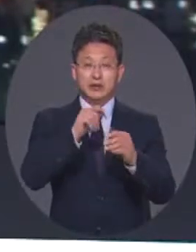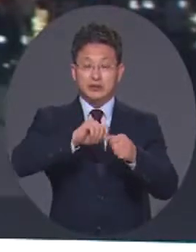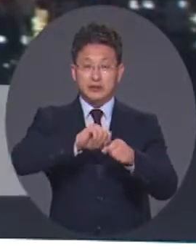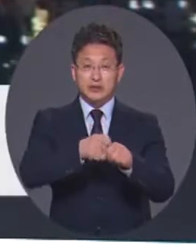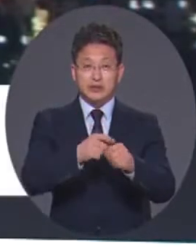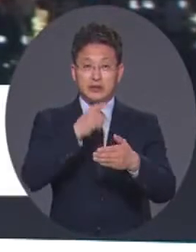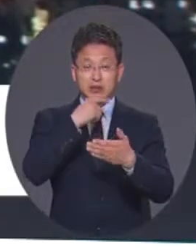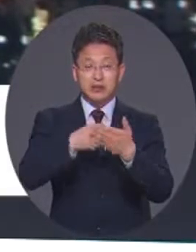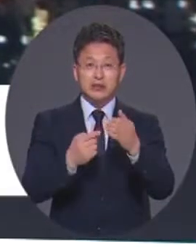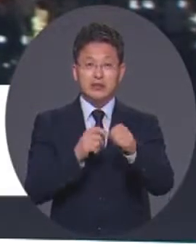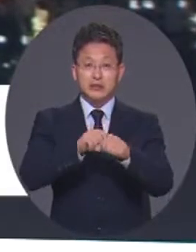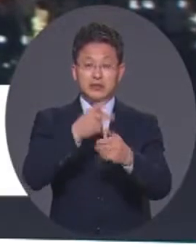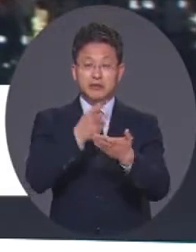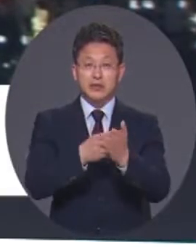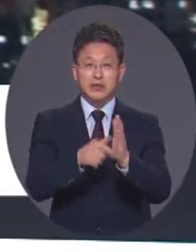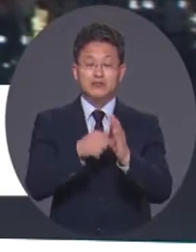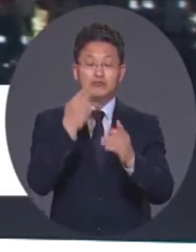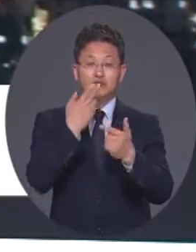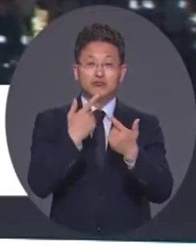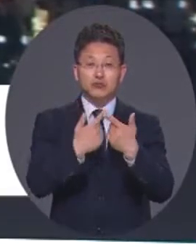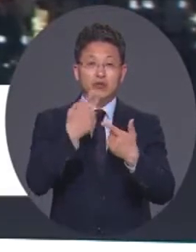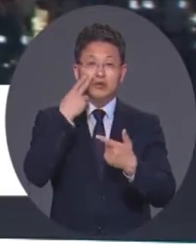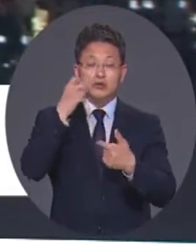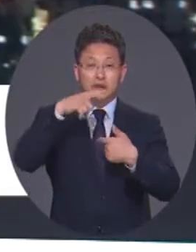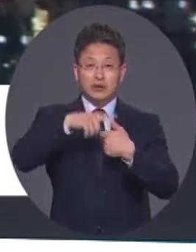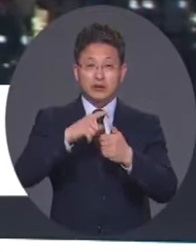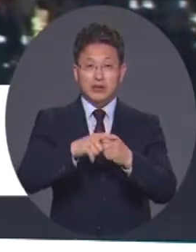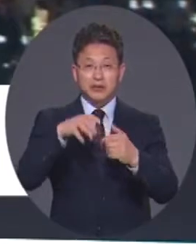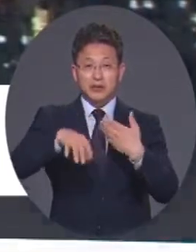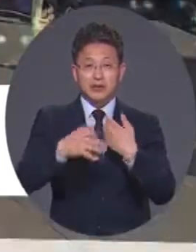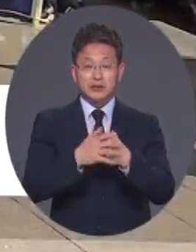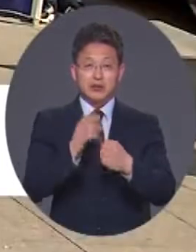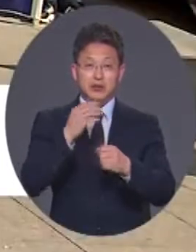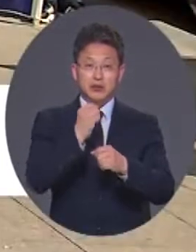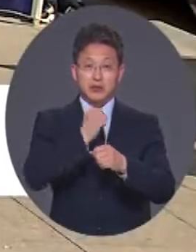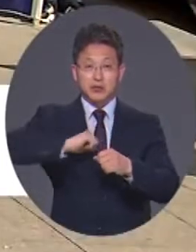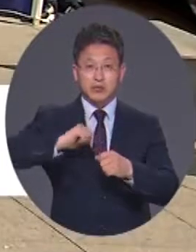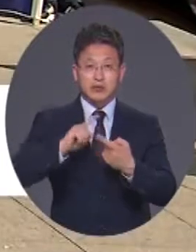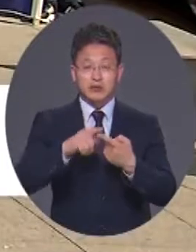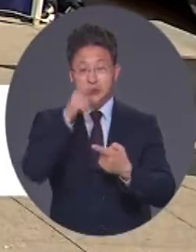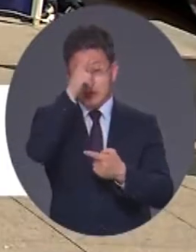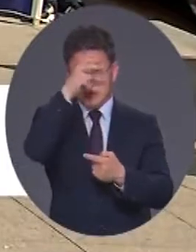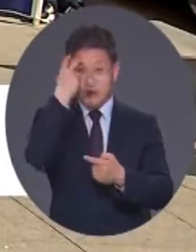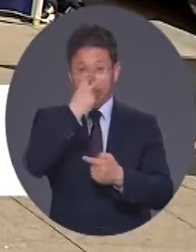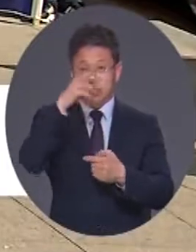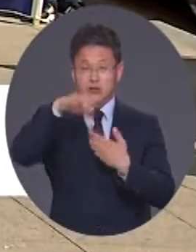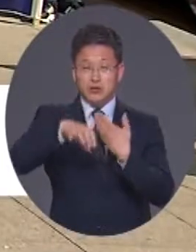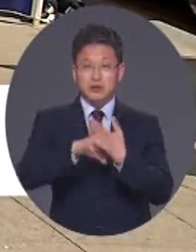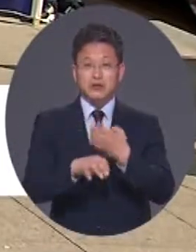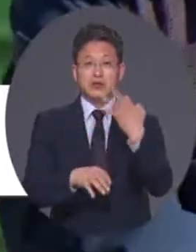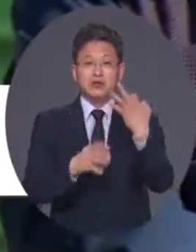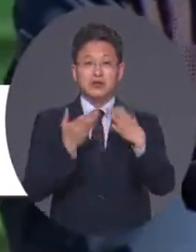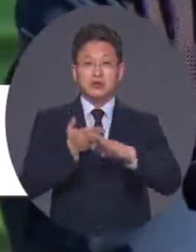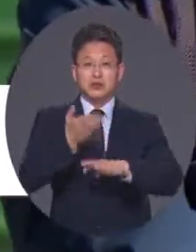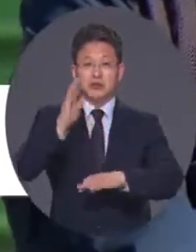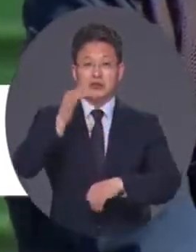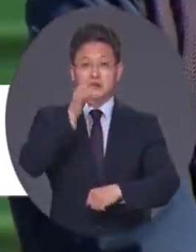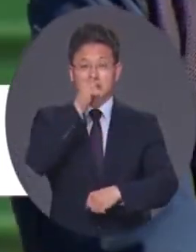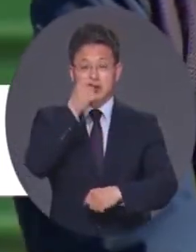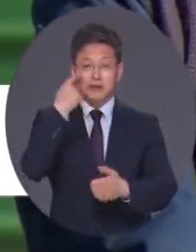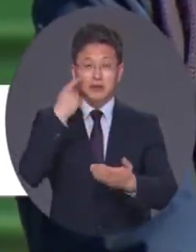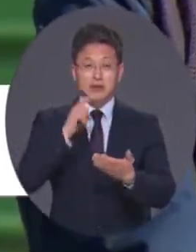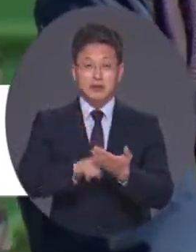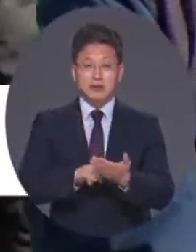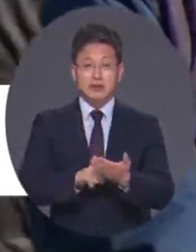중대재해처벌법이 시행된 이후 부산과 울산, 경남에서 중대재해처벌법 위반 행위로 수사 중인 곳은 14건이 넘는 것으로